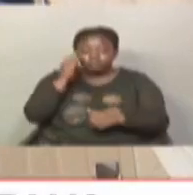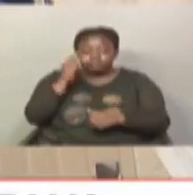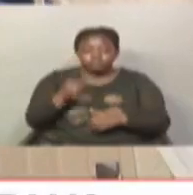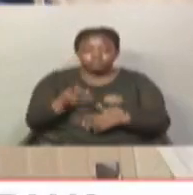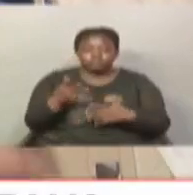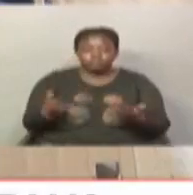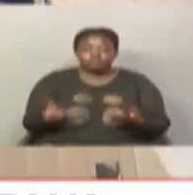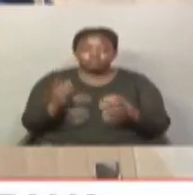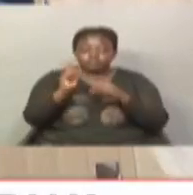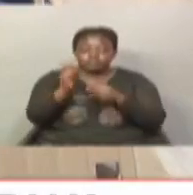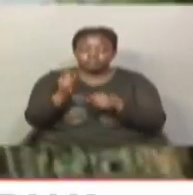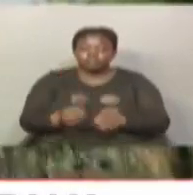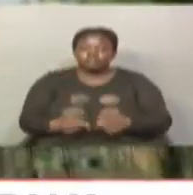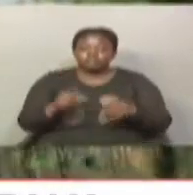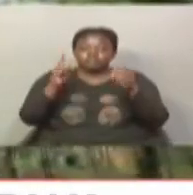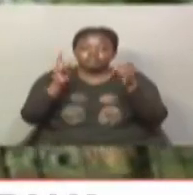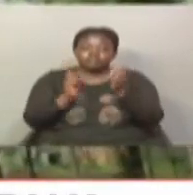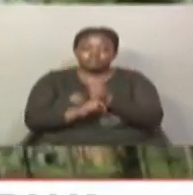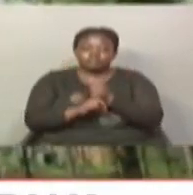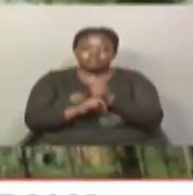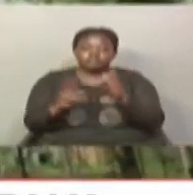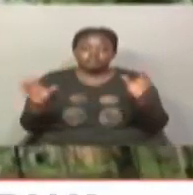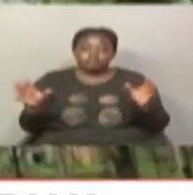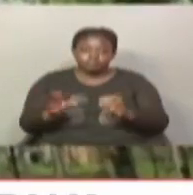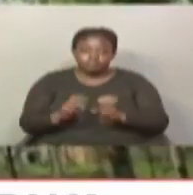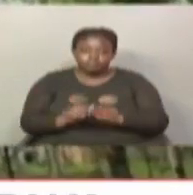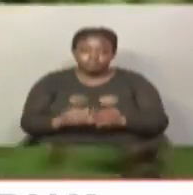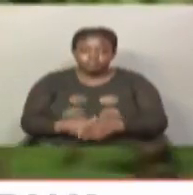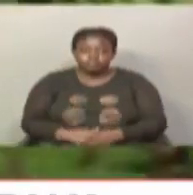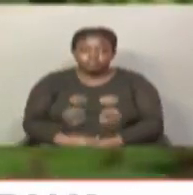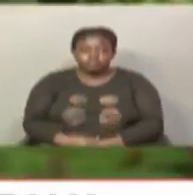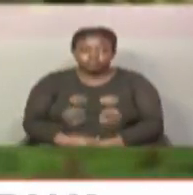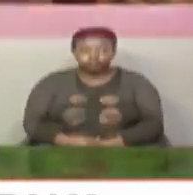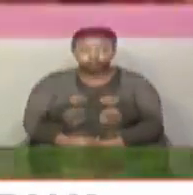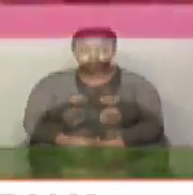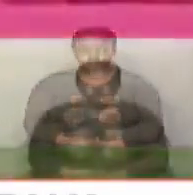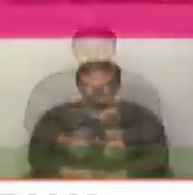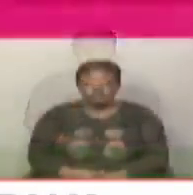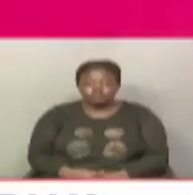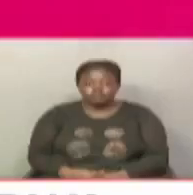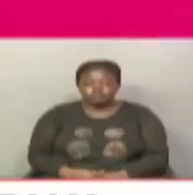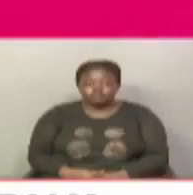wa Uganda aganyurwa. Mutebi Suleiman yakusakidde kulire lino ku Bukedde TV.